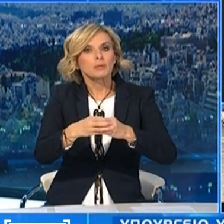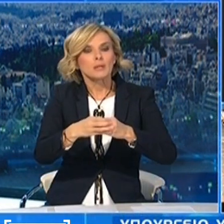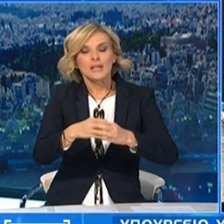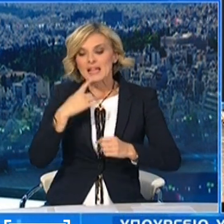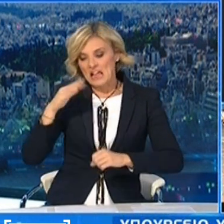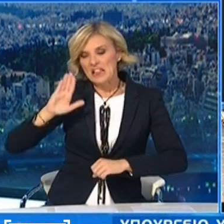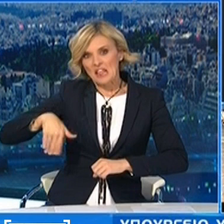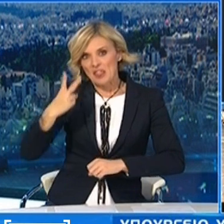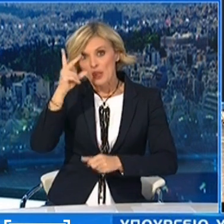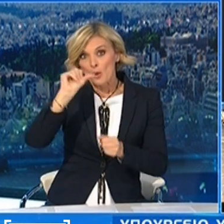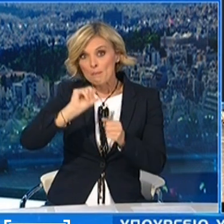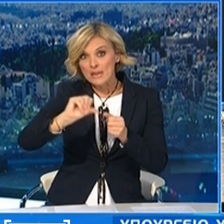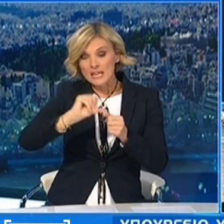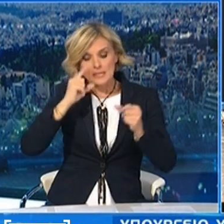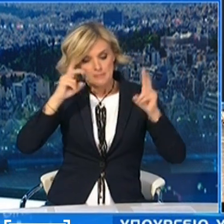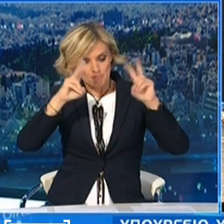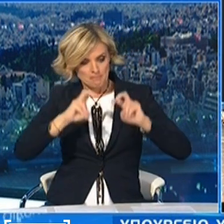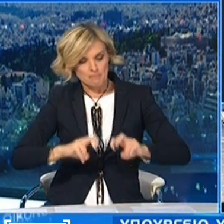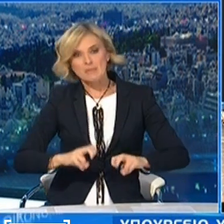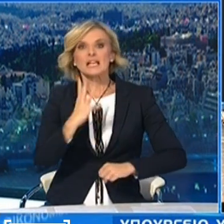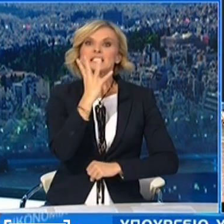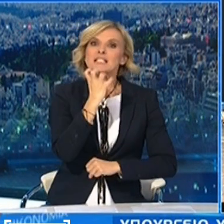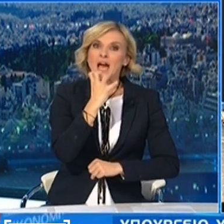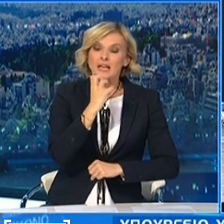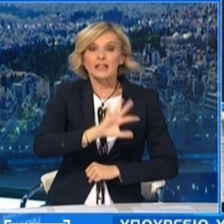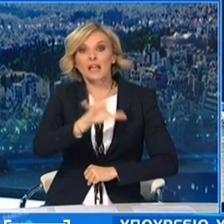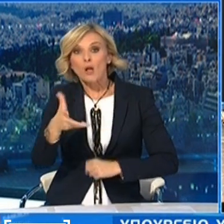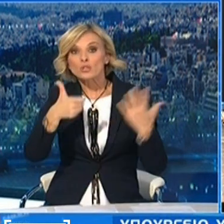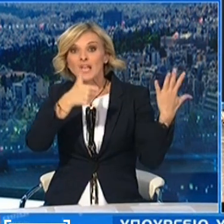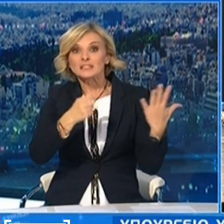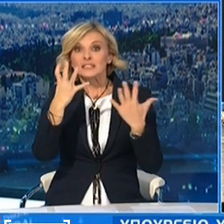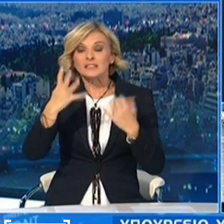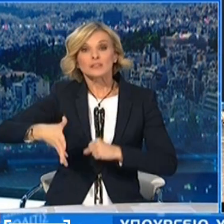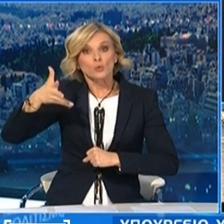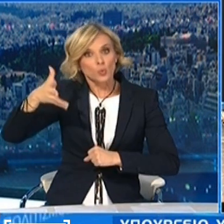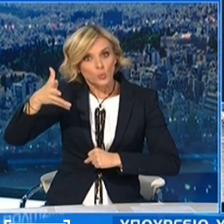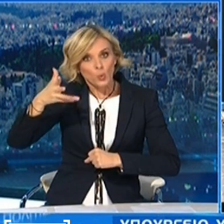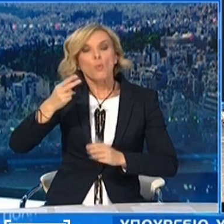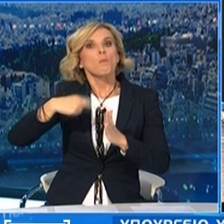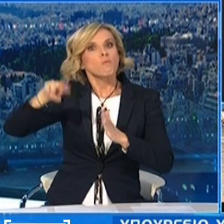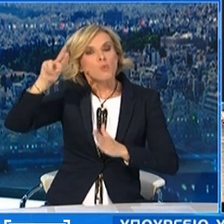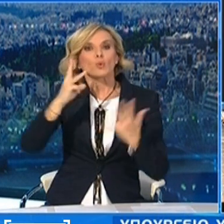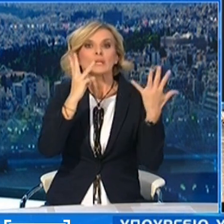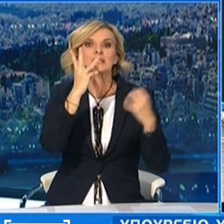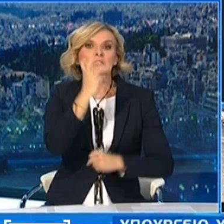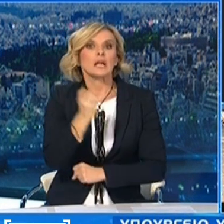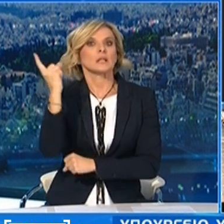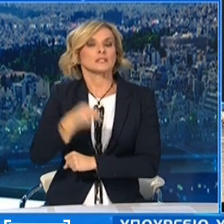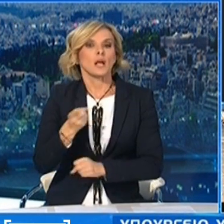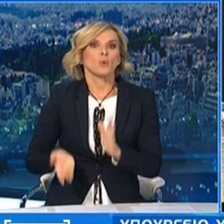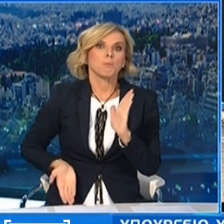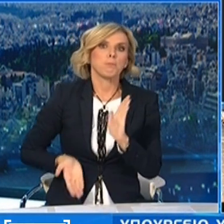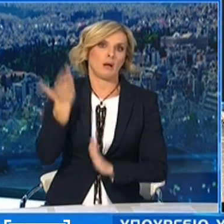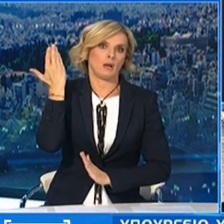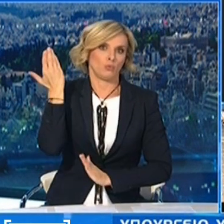τους τελευταίους δύο μήνες η ομάδα των 40 με 64 με ποσοστό μέχρι και 30% μεγαλύτερο από το αναμενόμενο. Παρόλα αυτά,